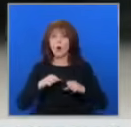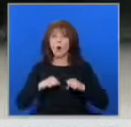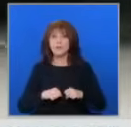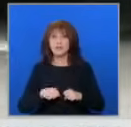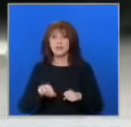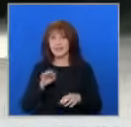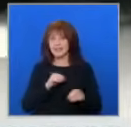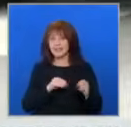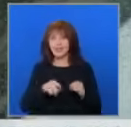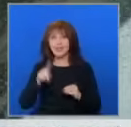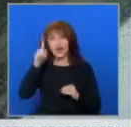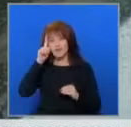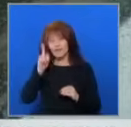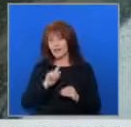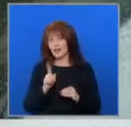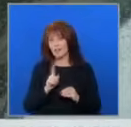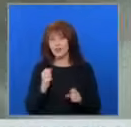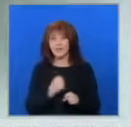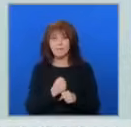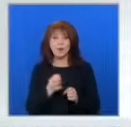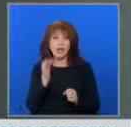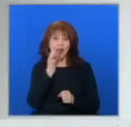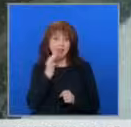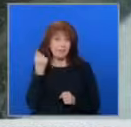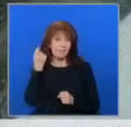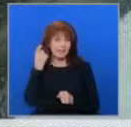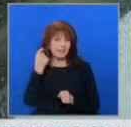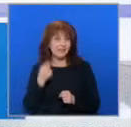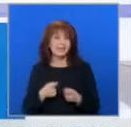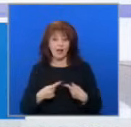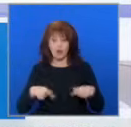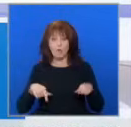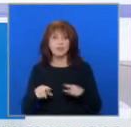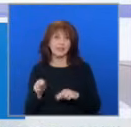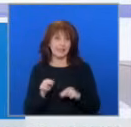В София той все още не може да заработи, тъй като няма избран председател.